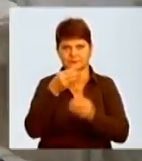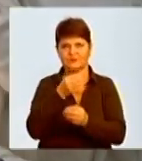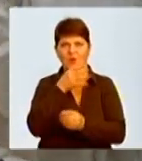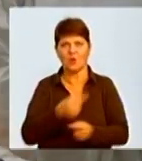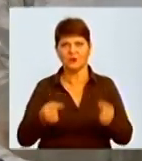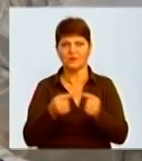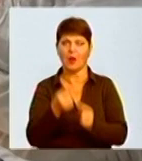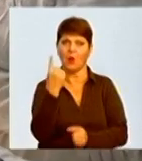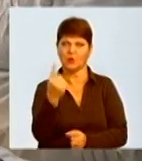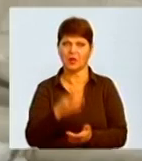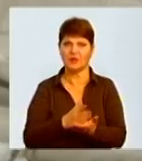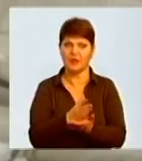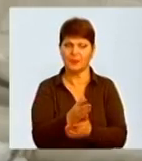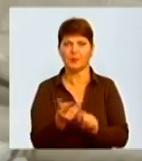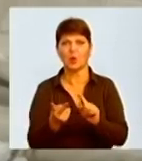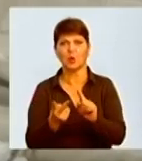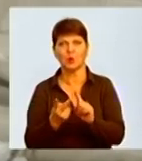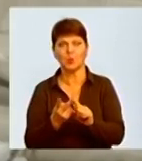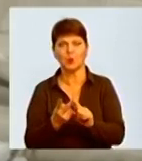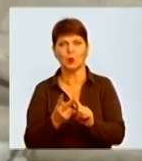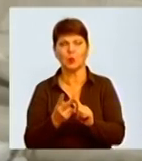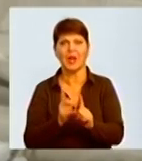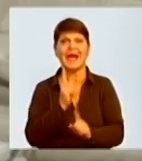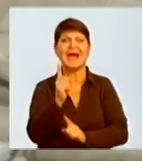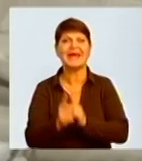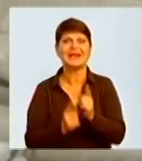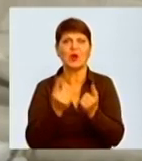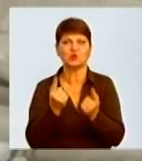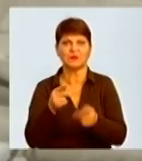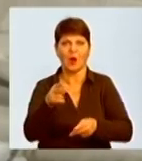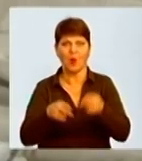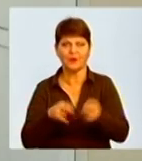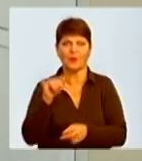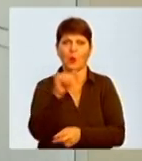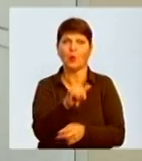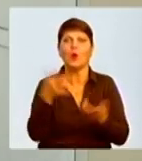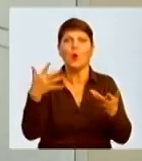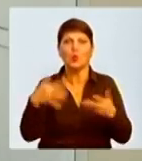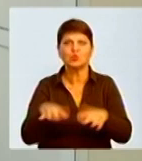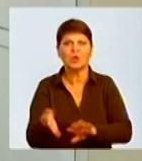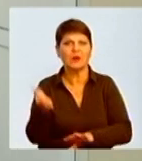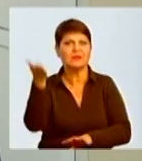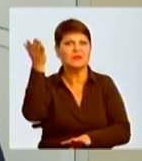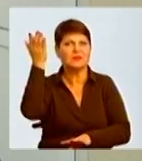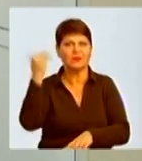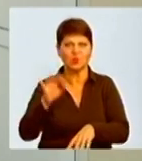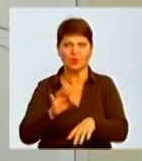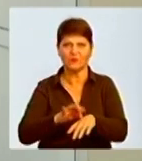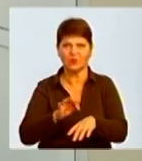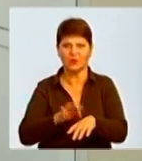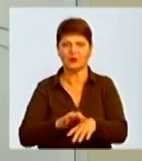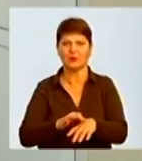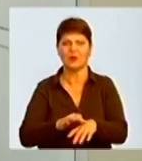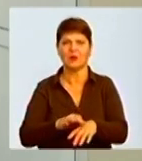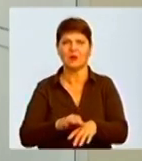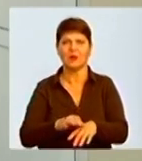із напрямків. І другий напрямок – це проведення реконструктивних операцій пацієнтам, які вже перенесли дану хворобу, перенесли операцію колись,